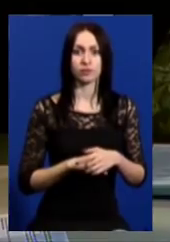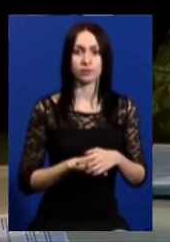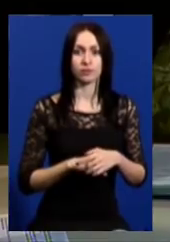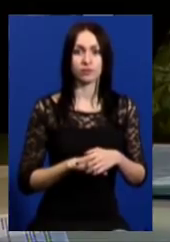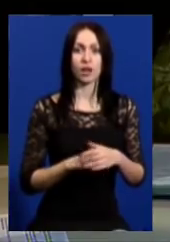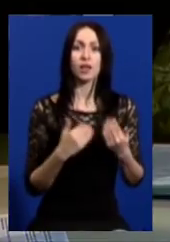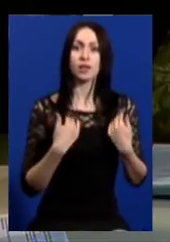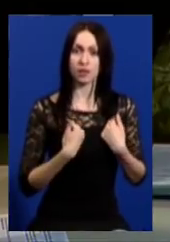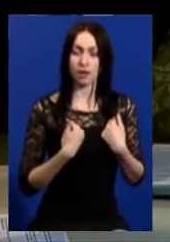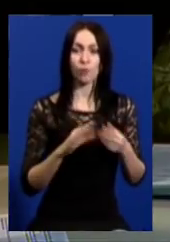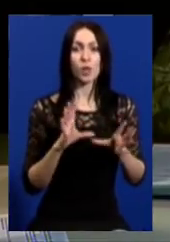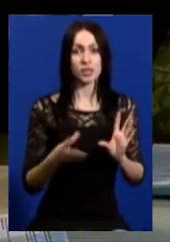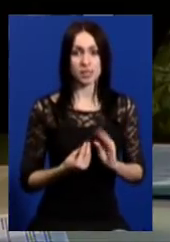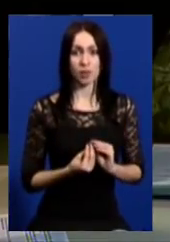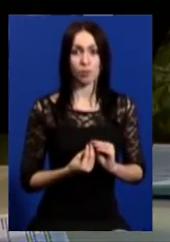Я, в принципі,